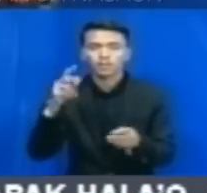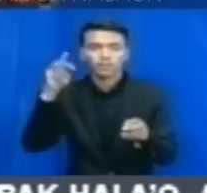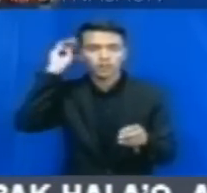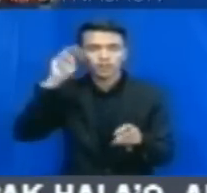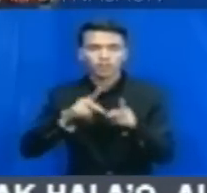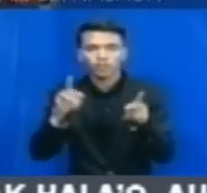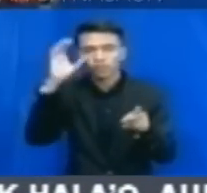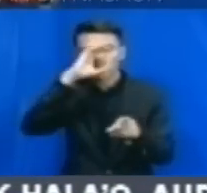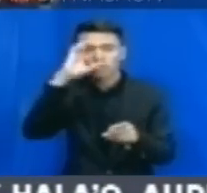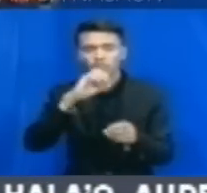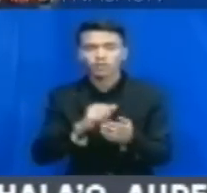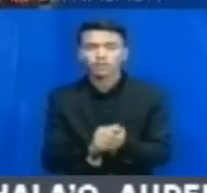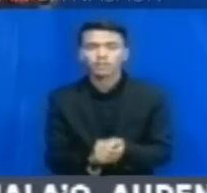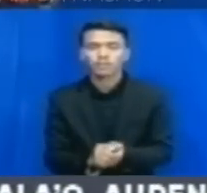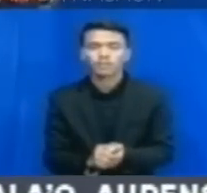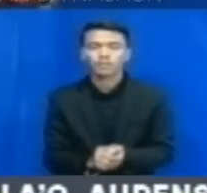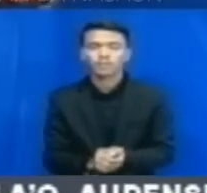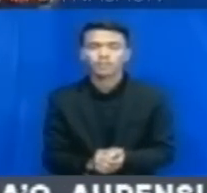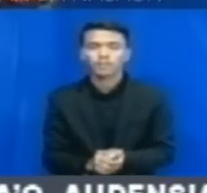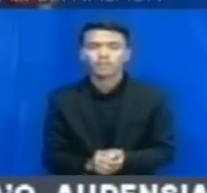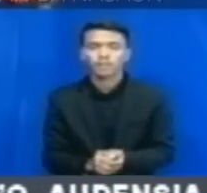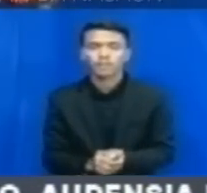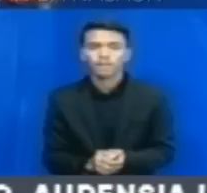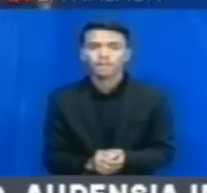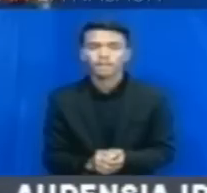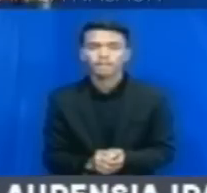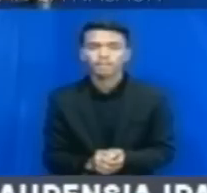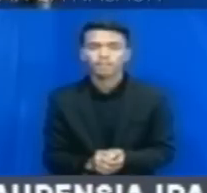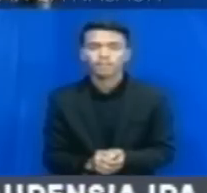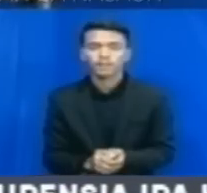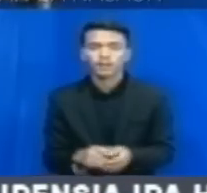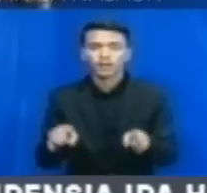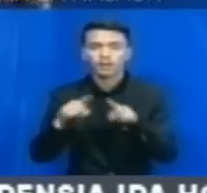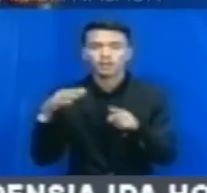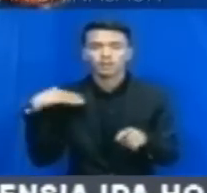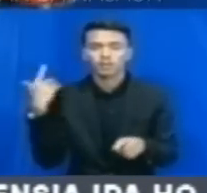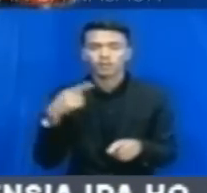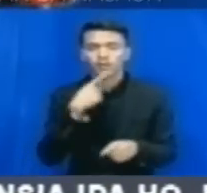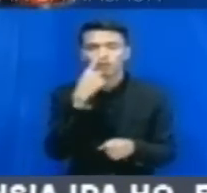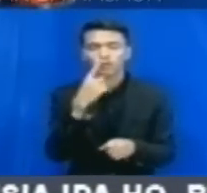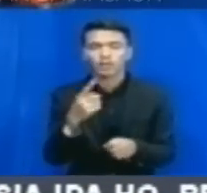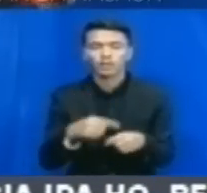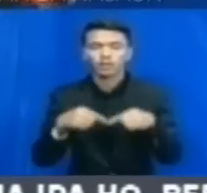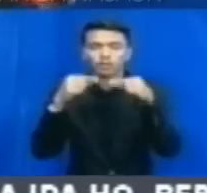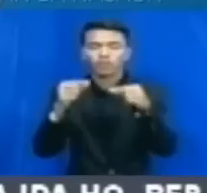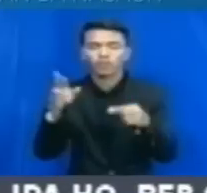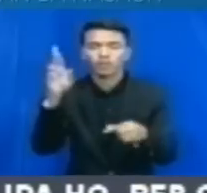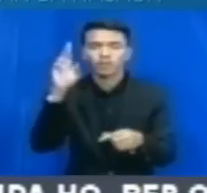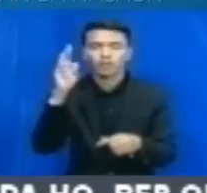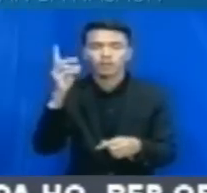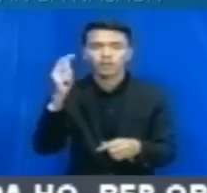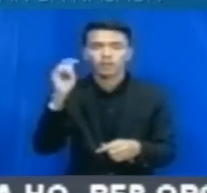ida nemo adekuado doutor. Hanya sama si parte soven akademiko hatete kata se enquanto for detir bele